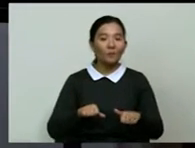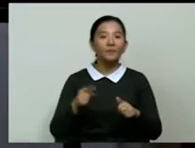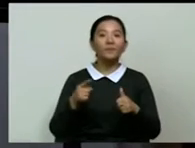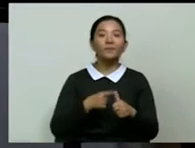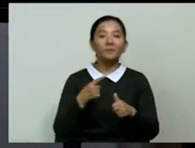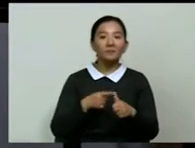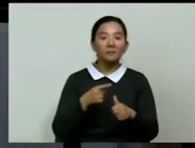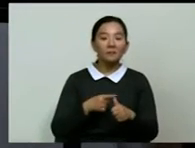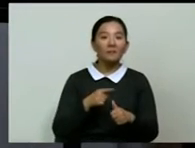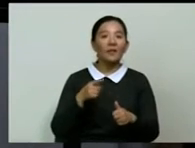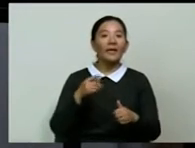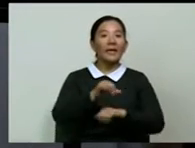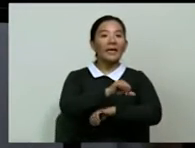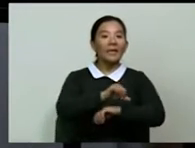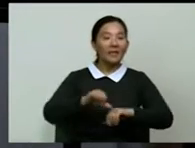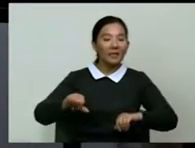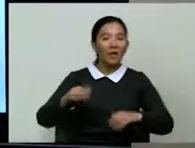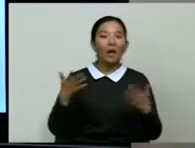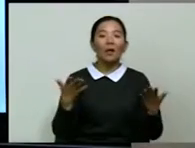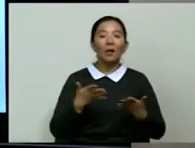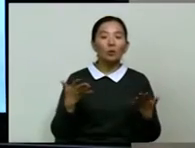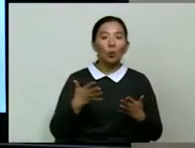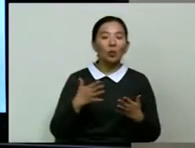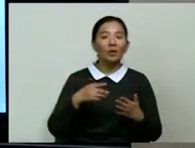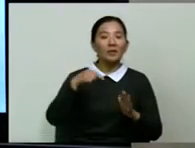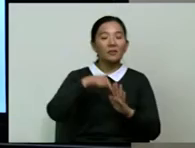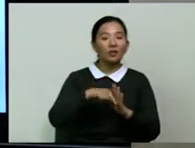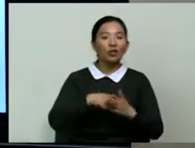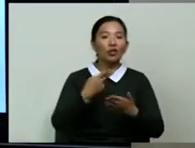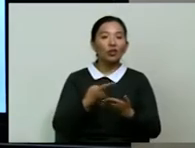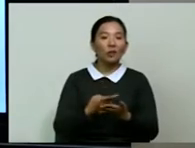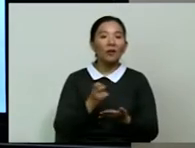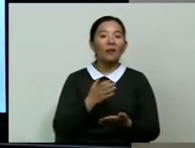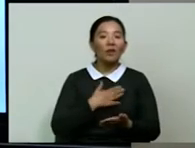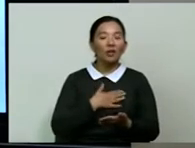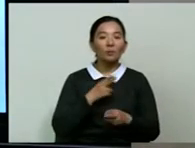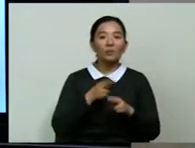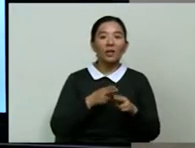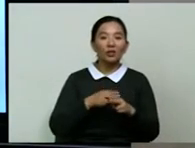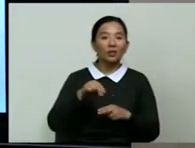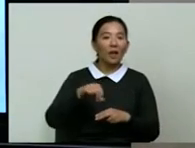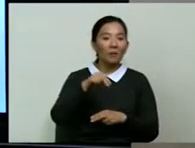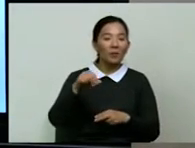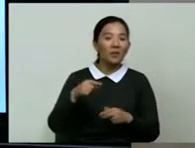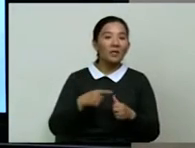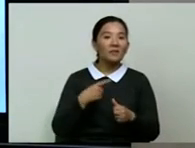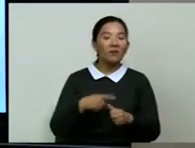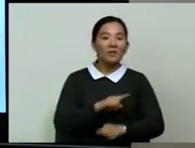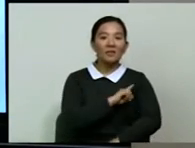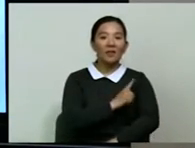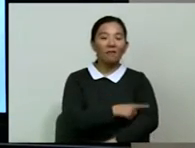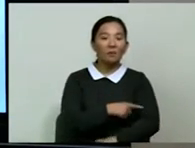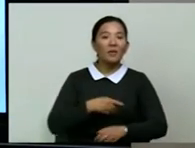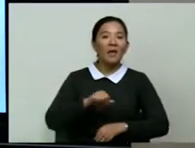Значит, линии, вдоль которых лежат наши металлические опилки, назвали силовыми